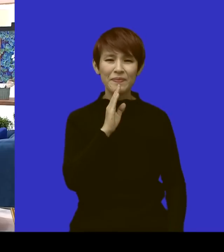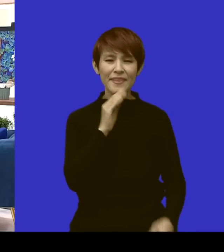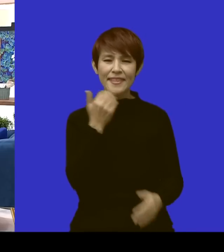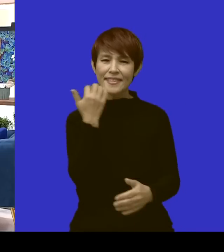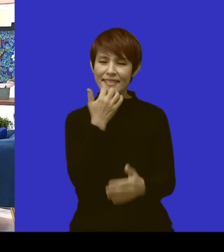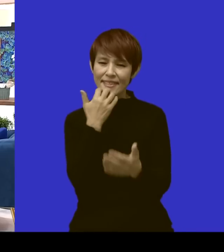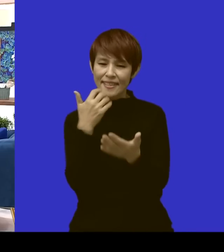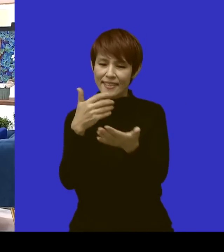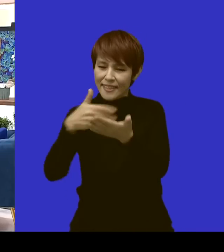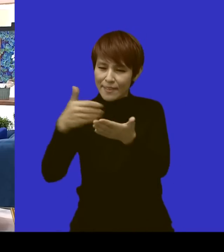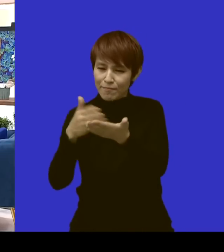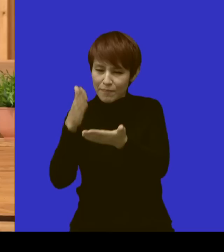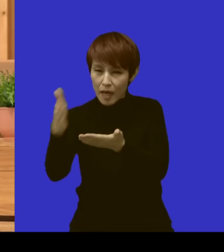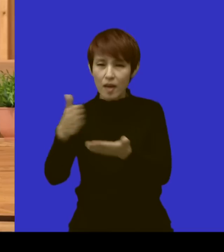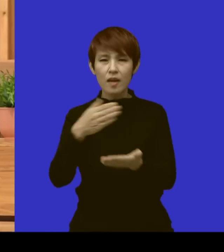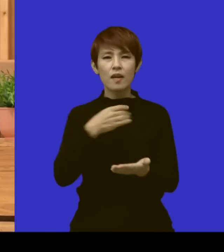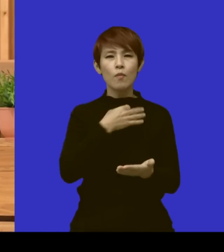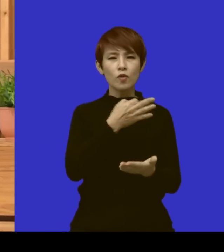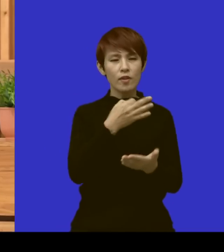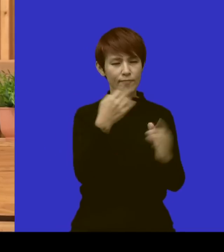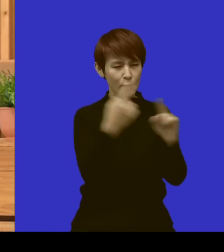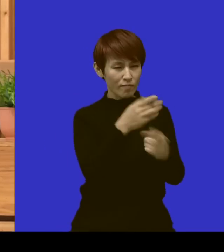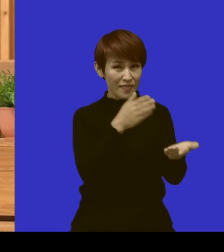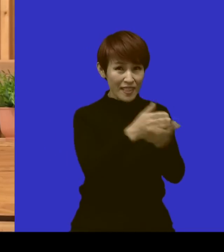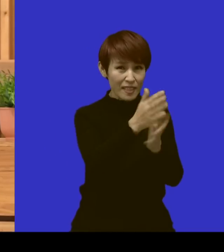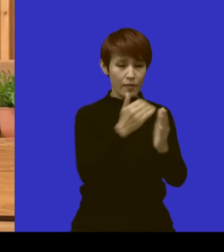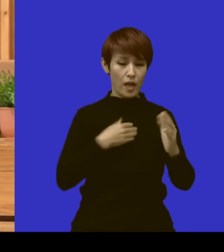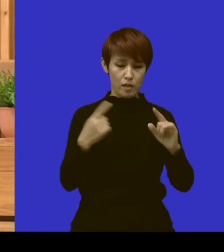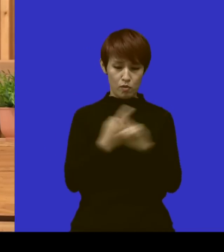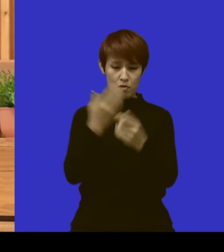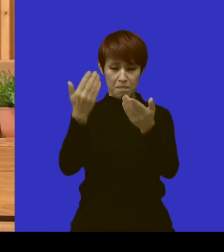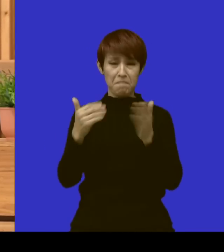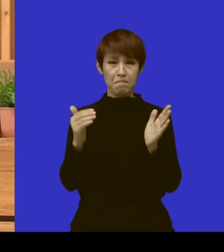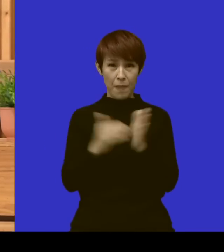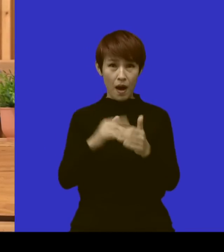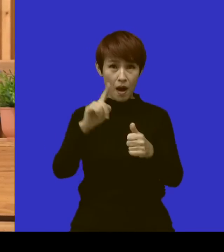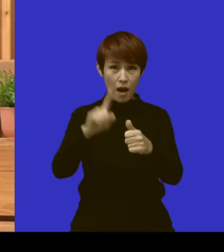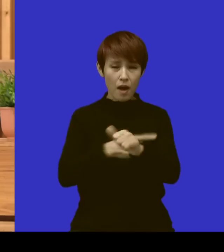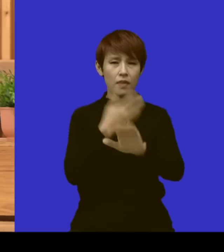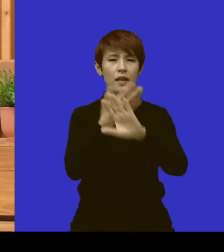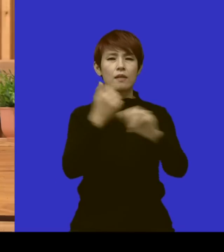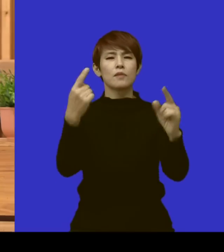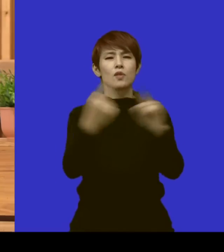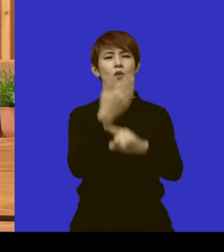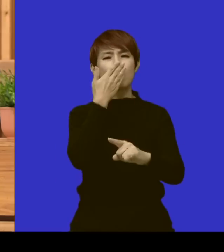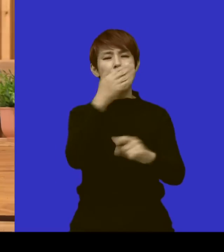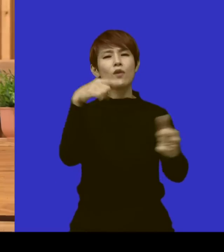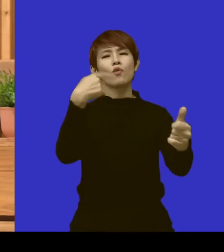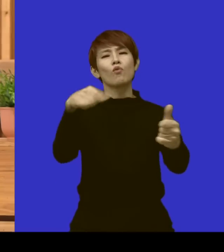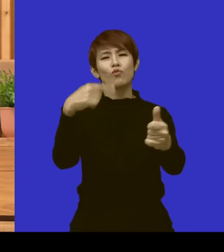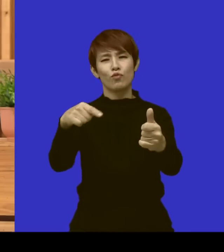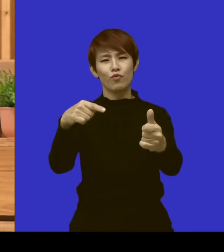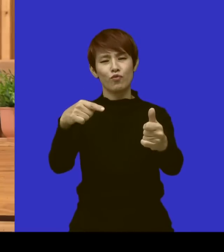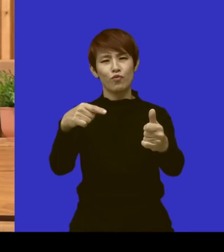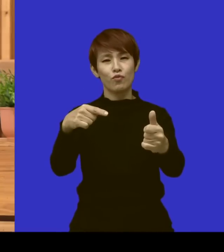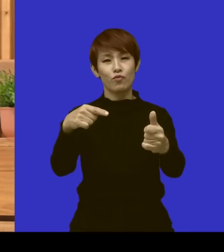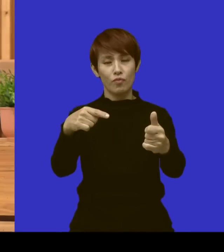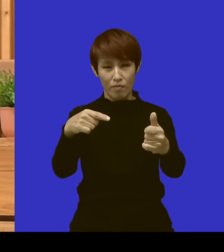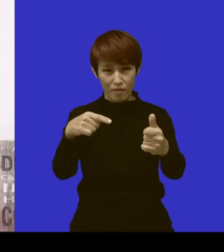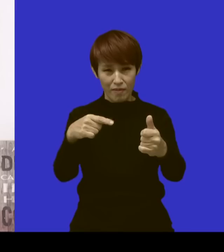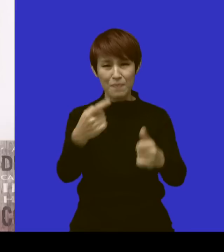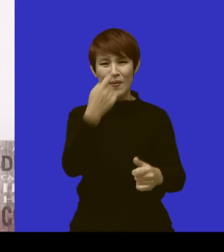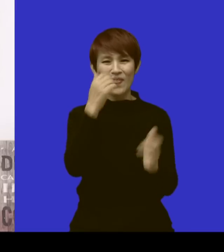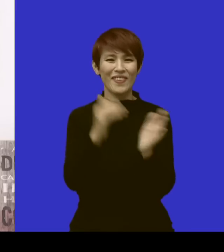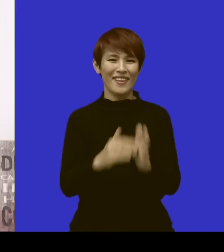치료하시고 목소리를 치료하신 분입니다. 내가 치료받았기 때문에 남을 이제 치료할 수 있는 진정한 교육을 이 예지를 통해서 전 배웠다라는